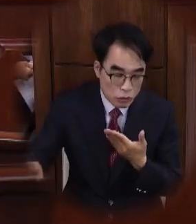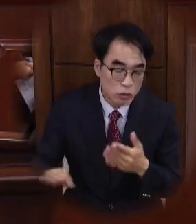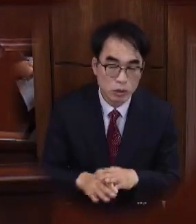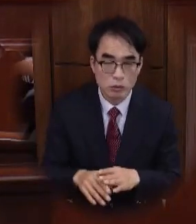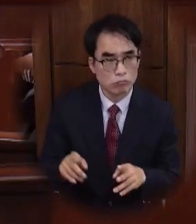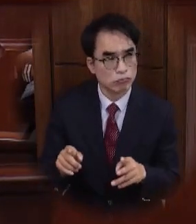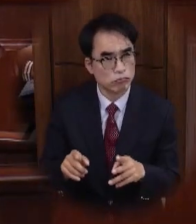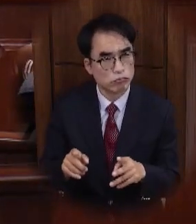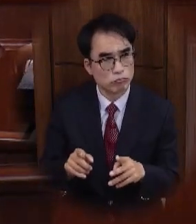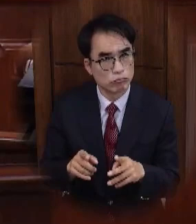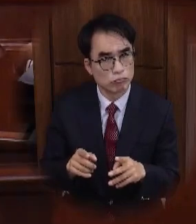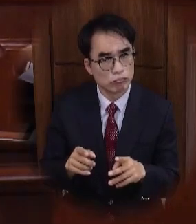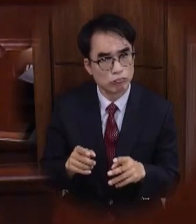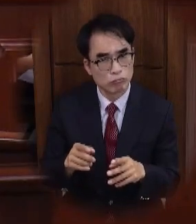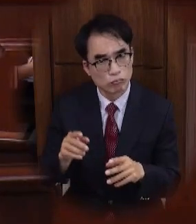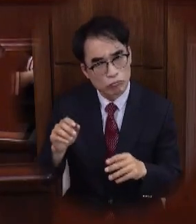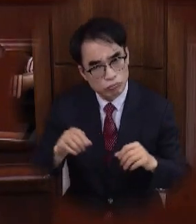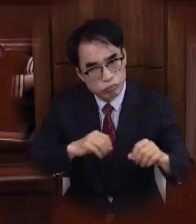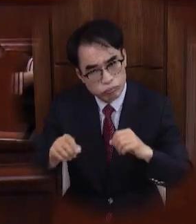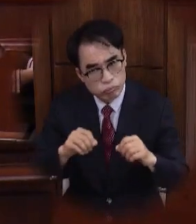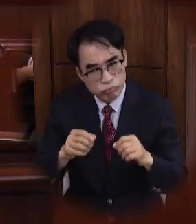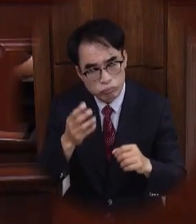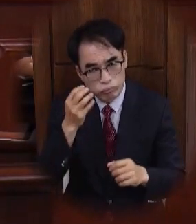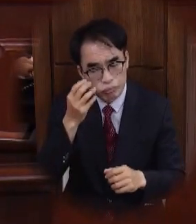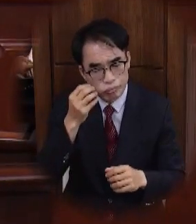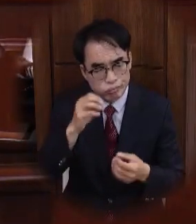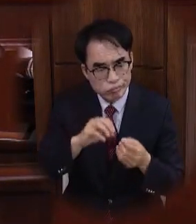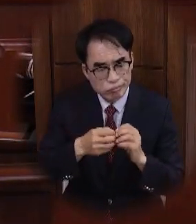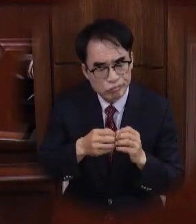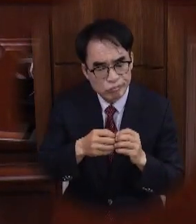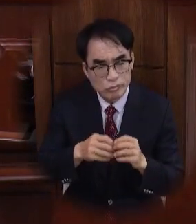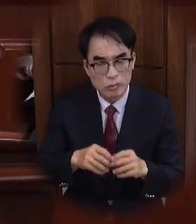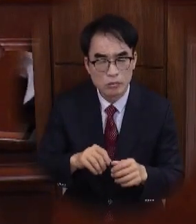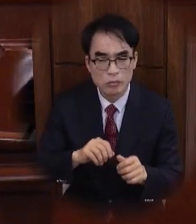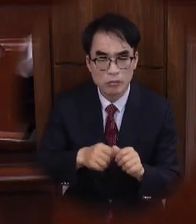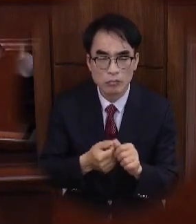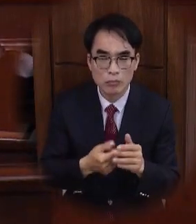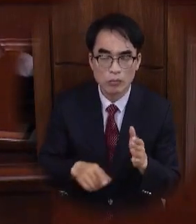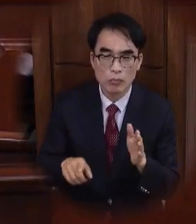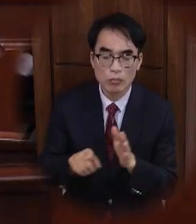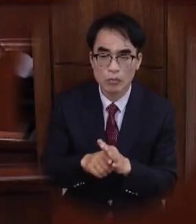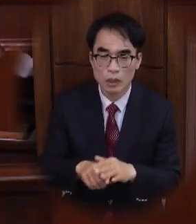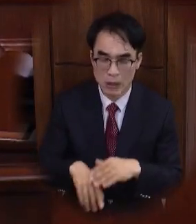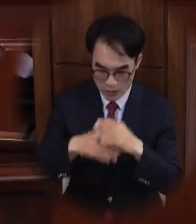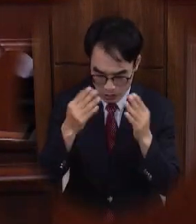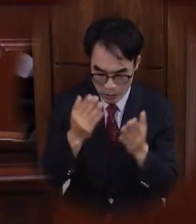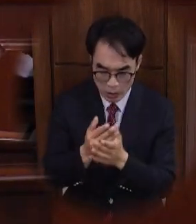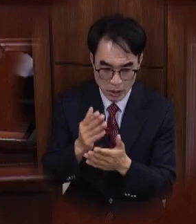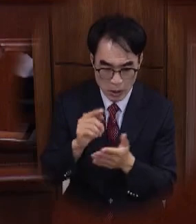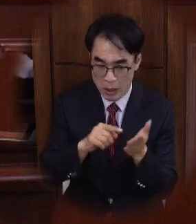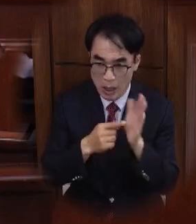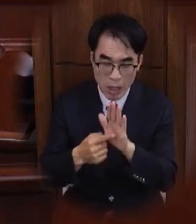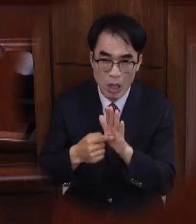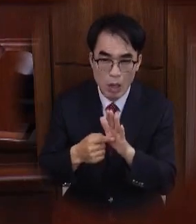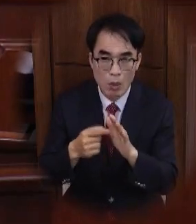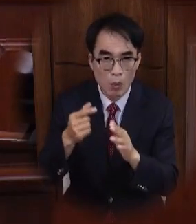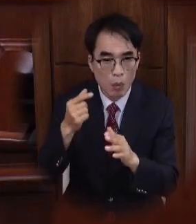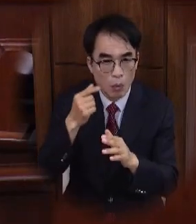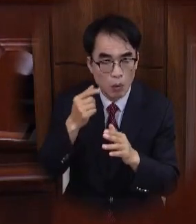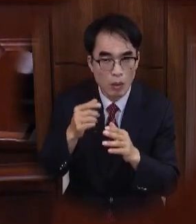이해할 수 없는 행보를 보여주었습니다 징한 례를 위해서 못할 많은 분들에게